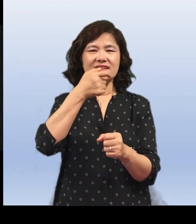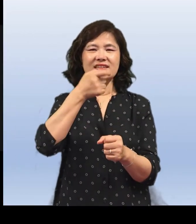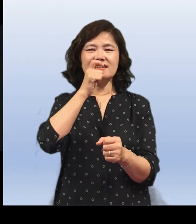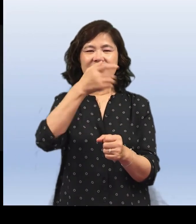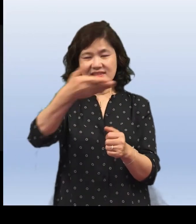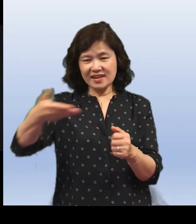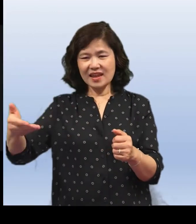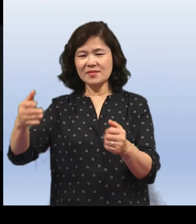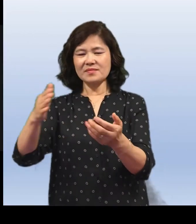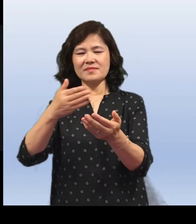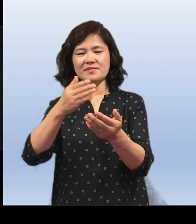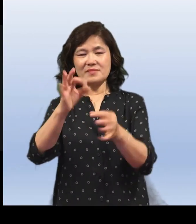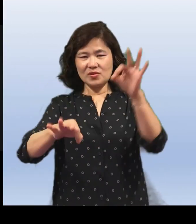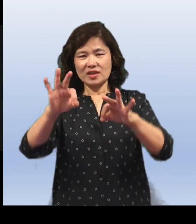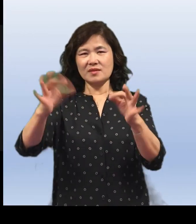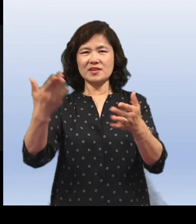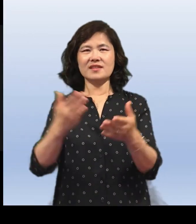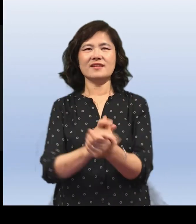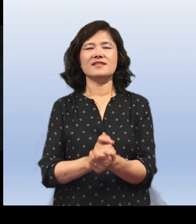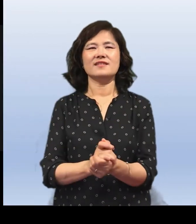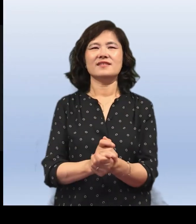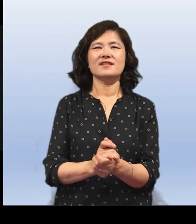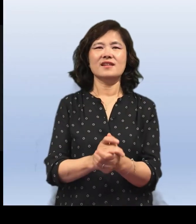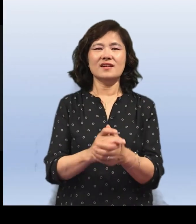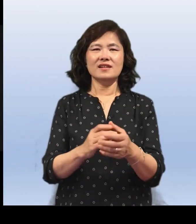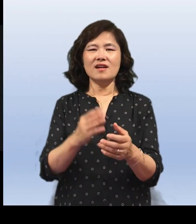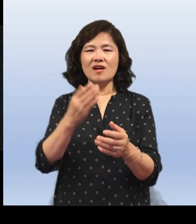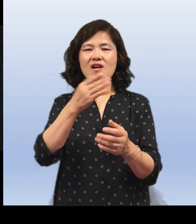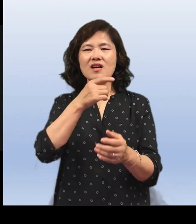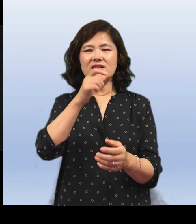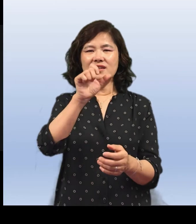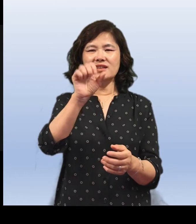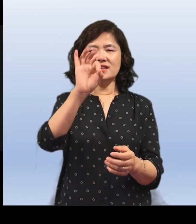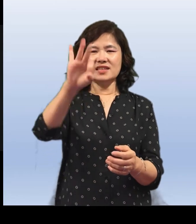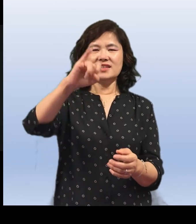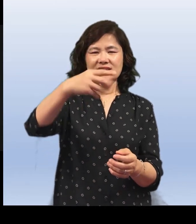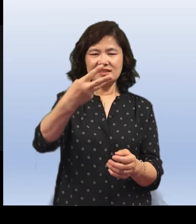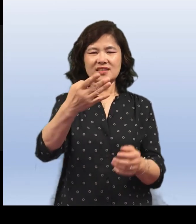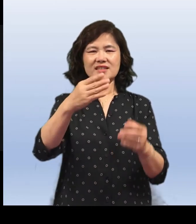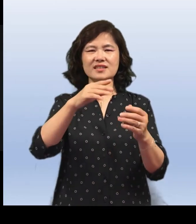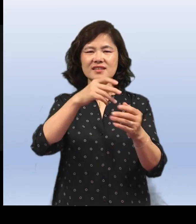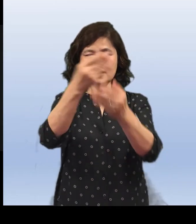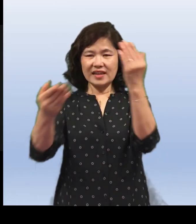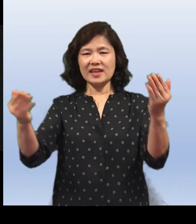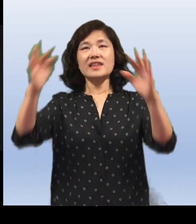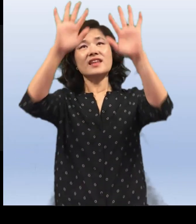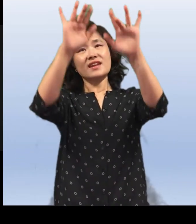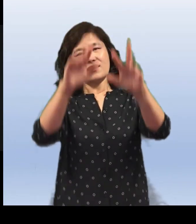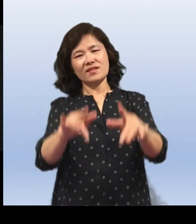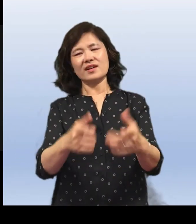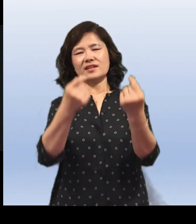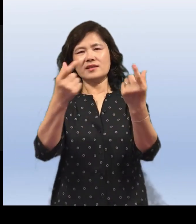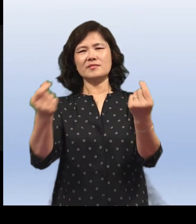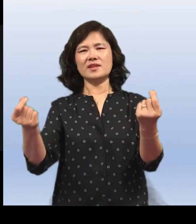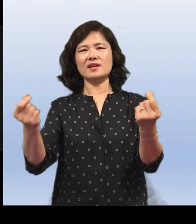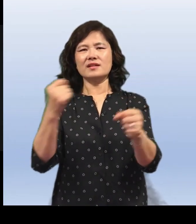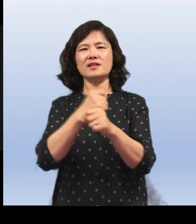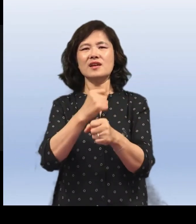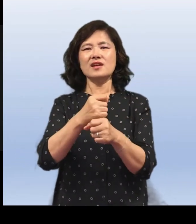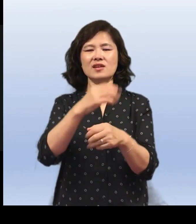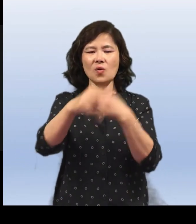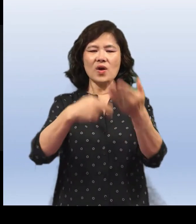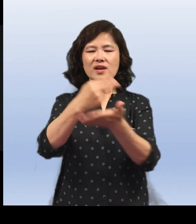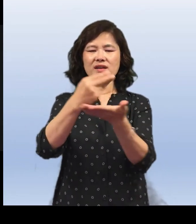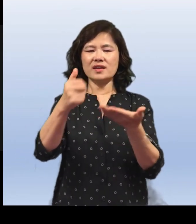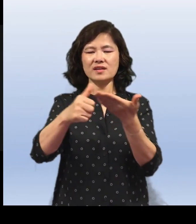읽어보겠습니다. 시작. 헐몬의 이슬이 시온의 산들에 내린 각도다. 거기서 여호와께서